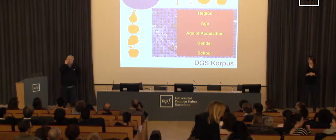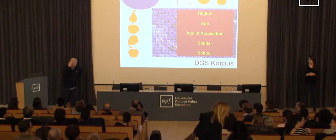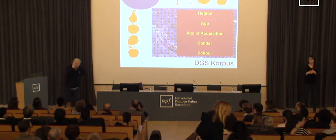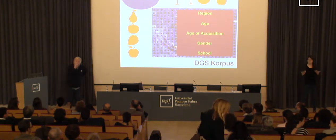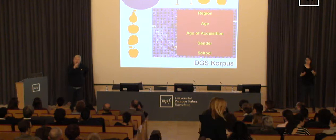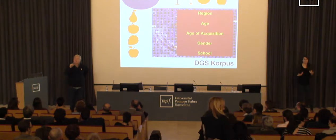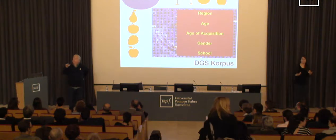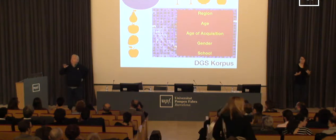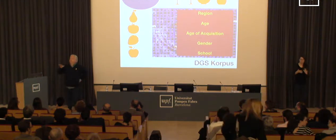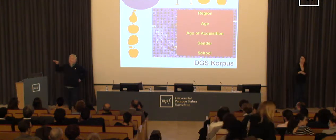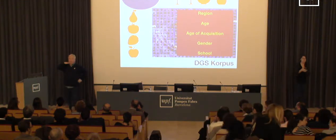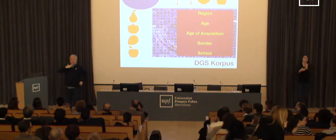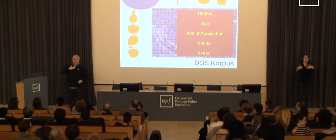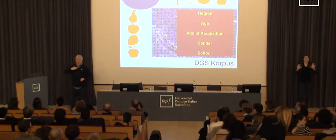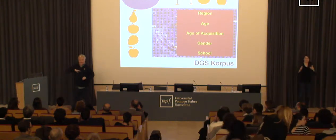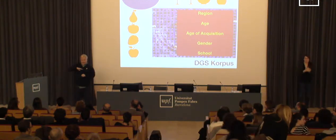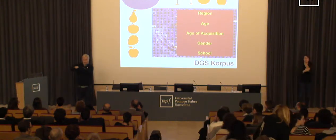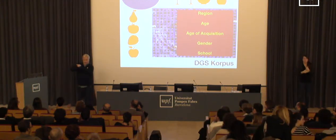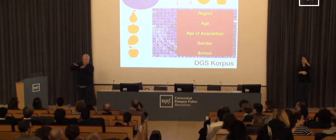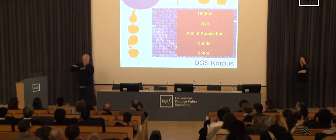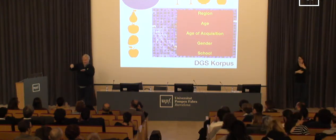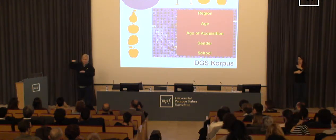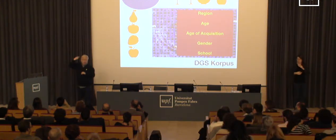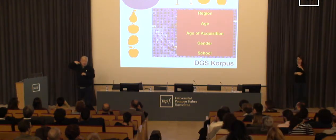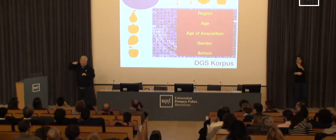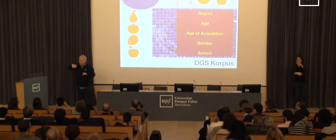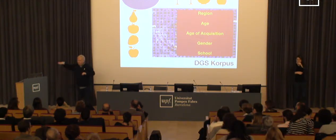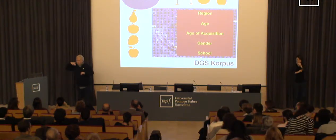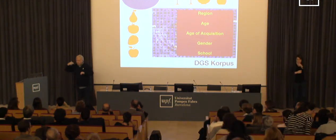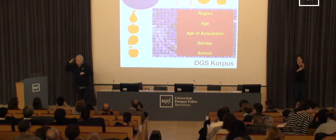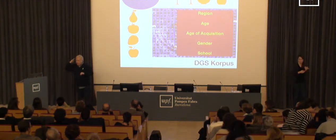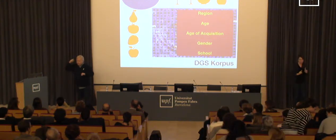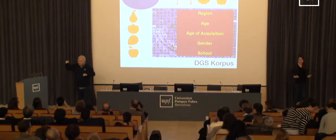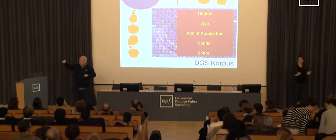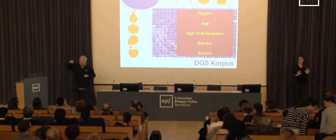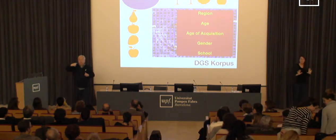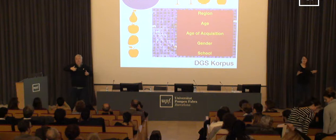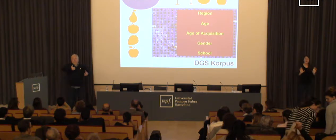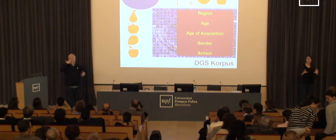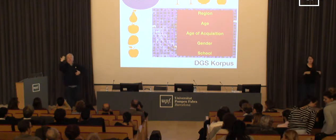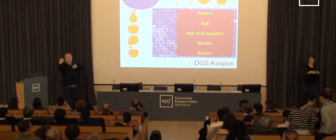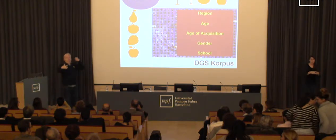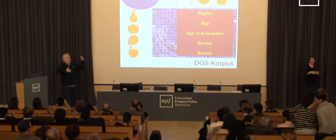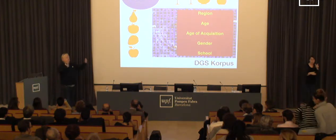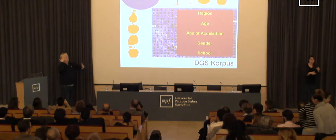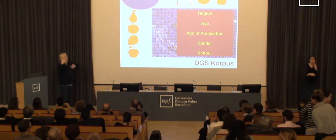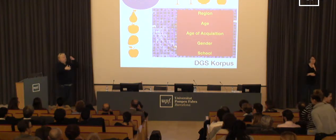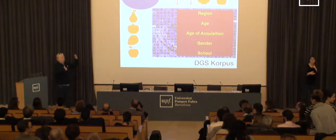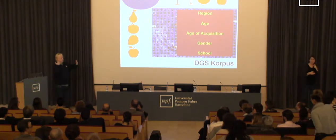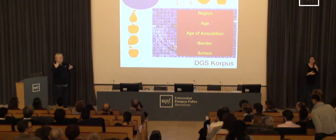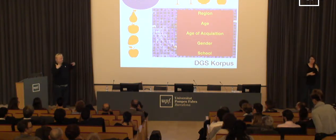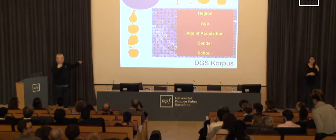Això m'ho explicaven. Jo no vaig dir res ni vaig dir la meva opinió. Però el grup de persones sordes de la meva edat de la regió de